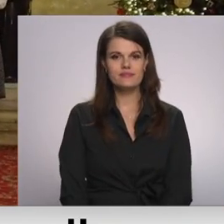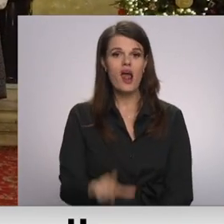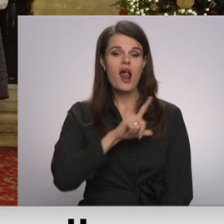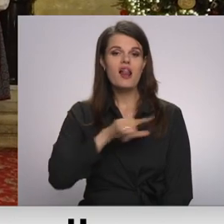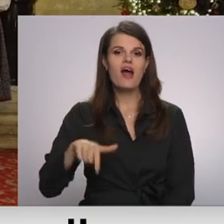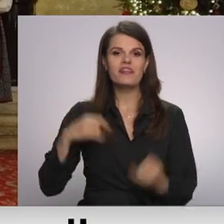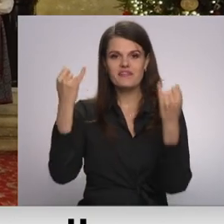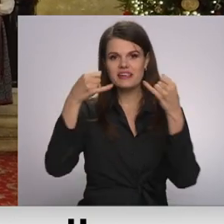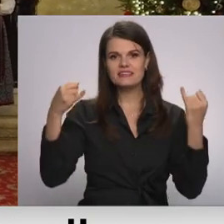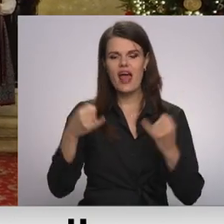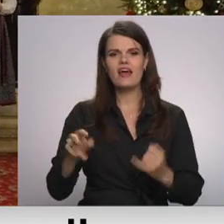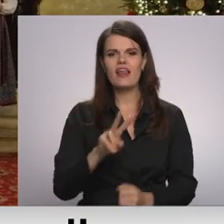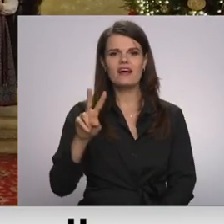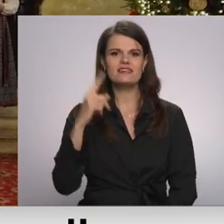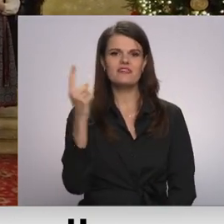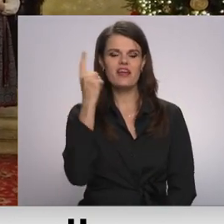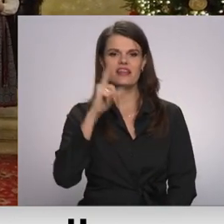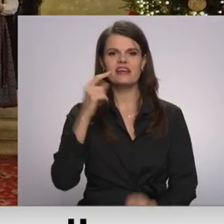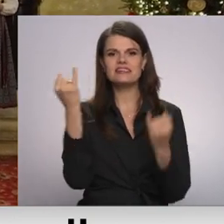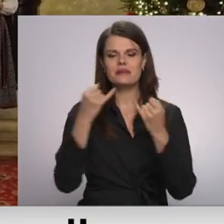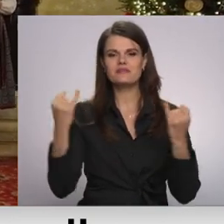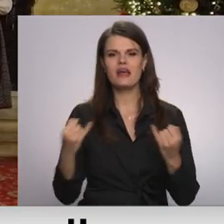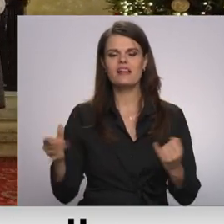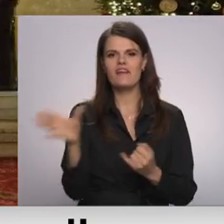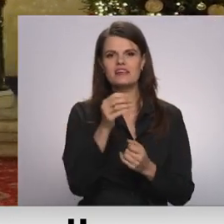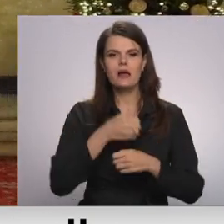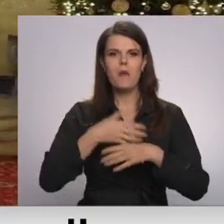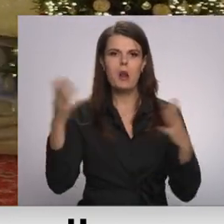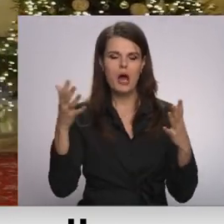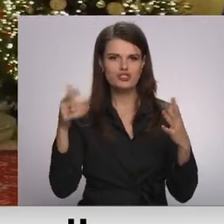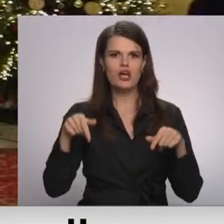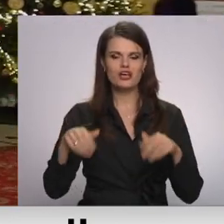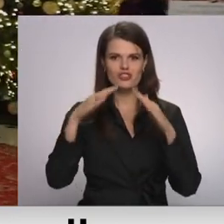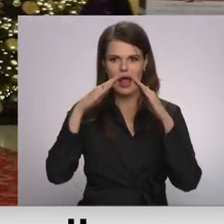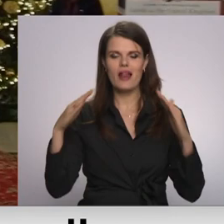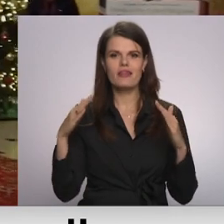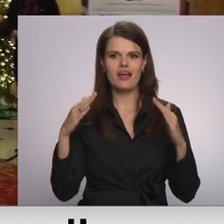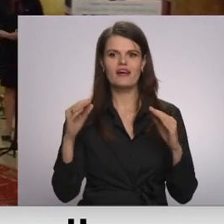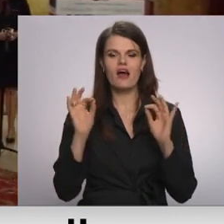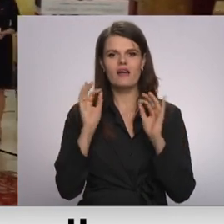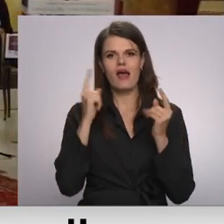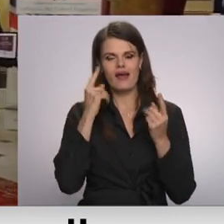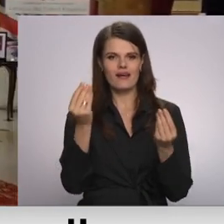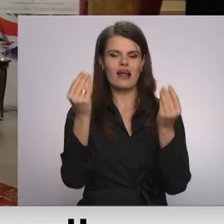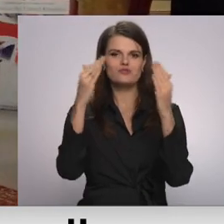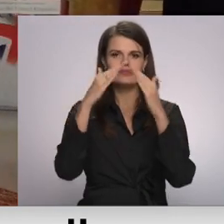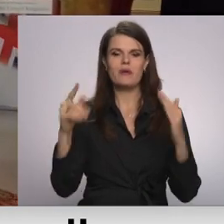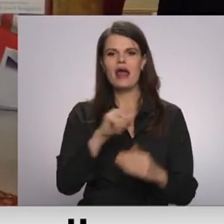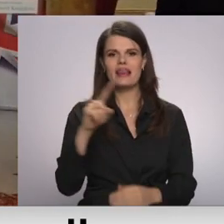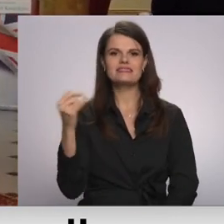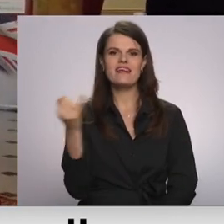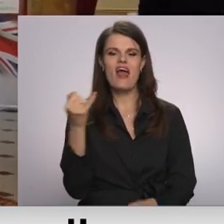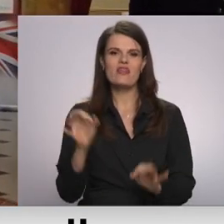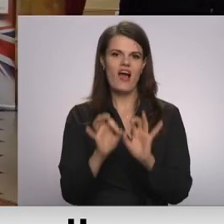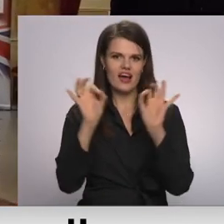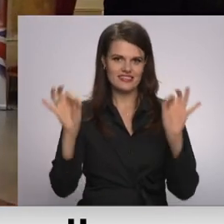Latvijas egle, kas ir vienīgā Ziemassvētku egle visā plašajā Lancastera namā, grazno sēku līdz pat janvāra